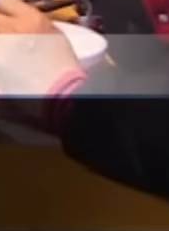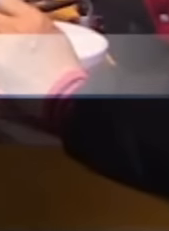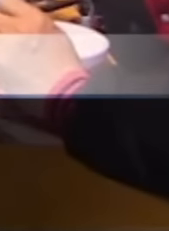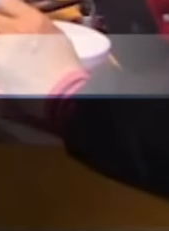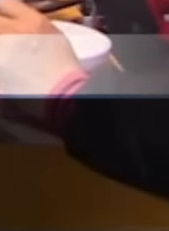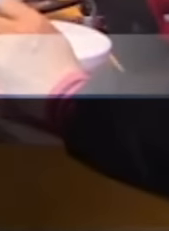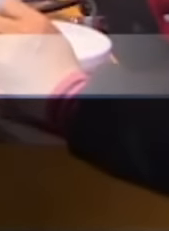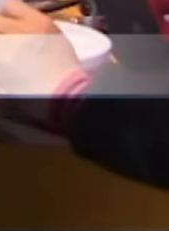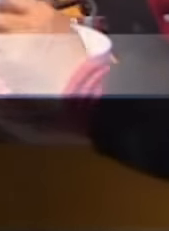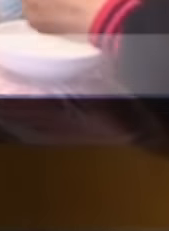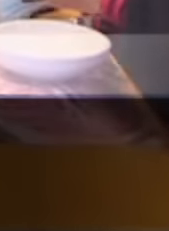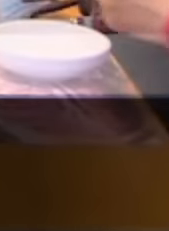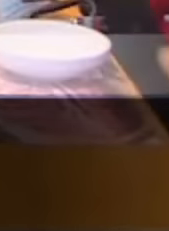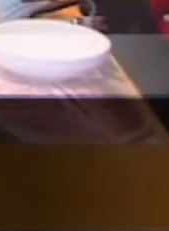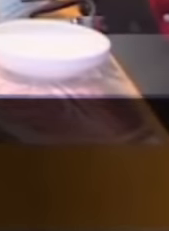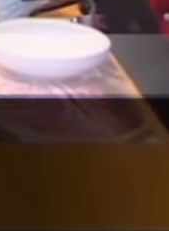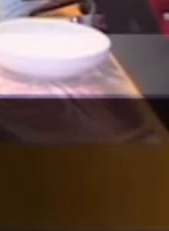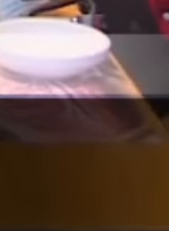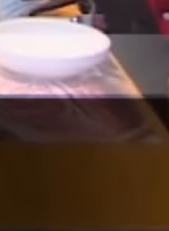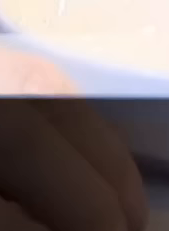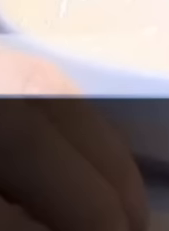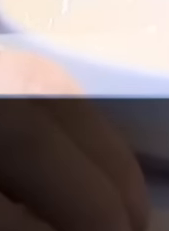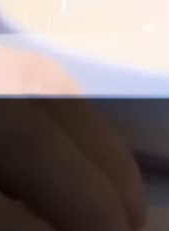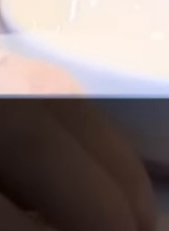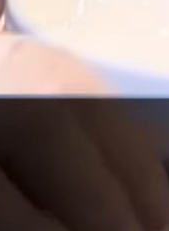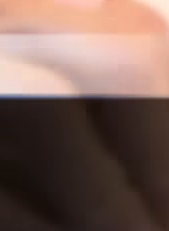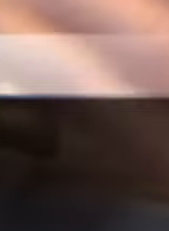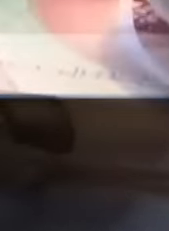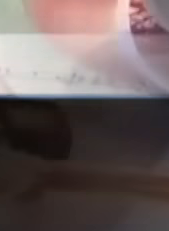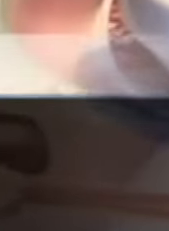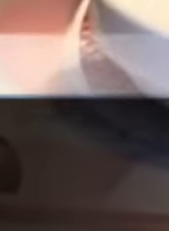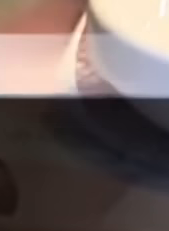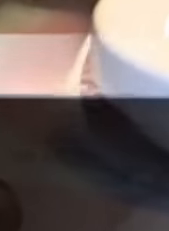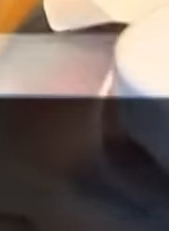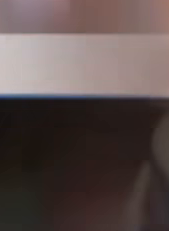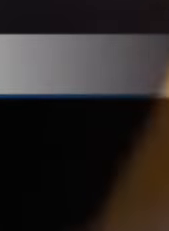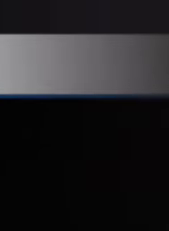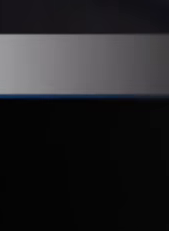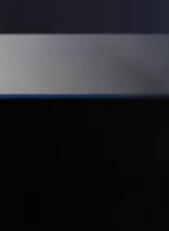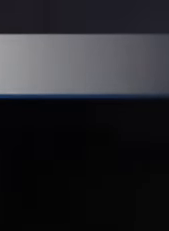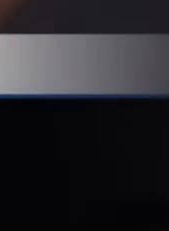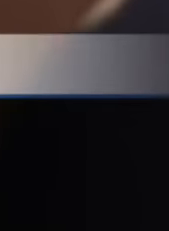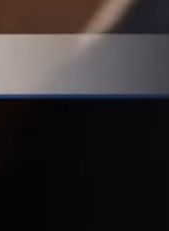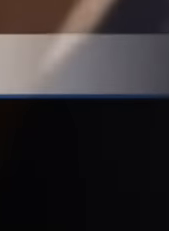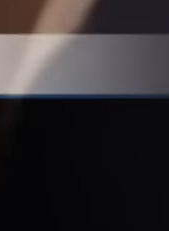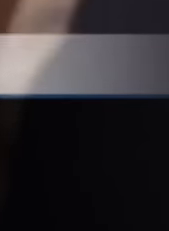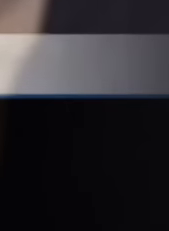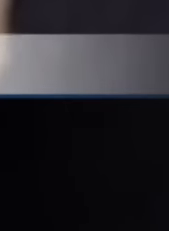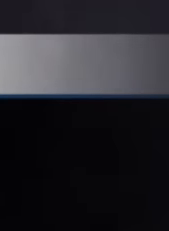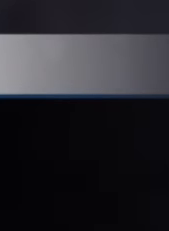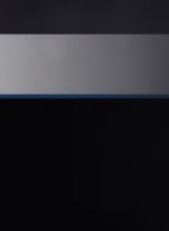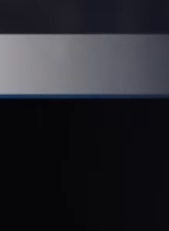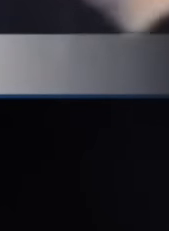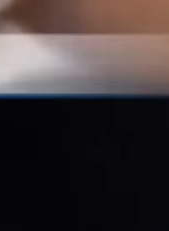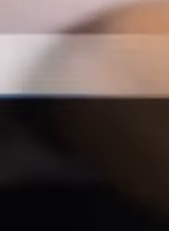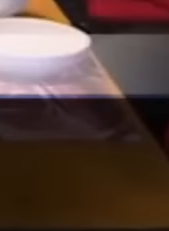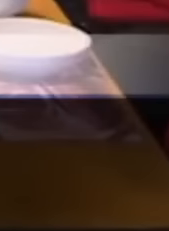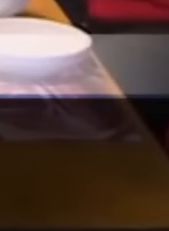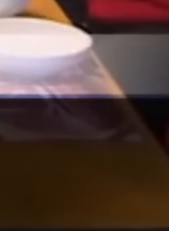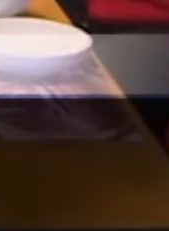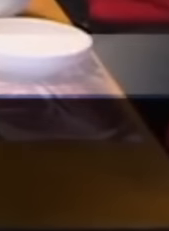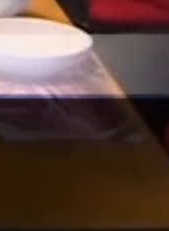모르겠지만 그 기록을 다 보시면 저희로서는 개양에 뿌리박고 여기에서 정직한 정치를 이끌어내고